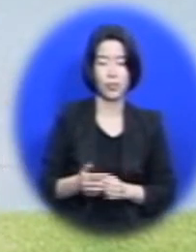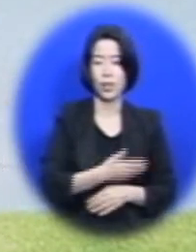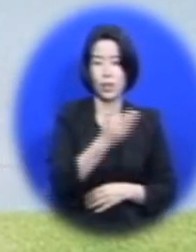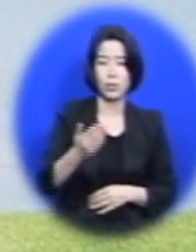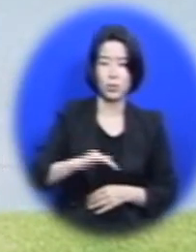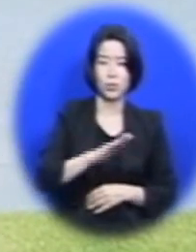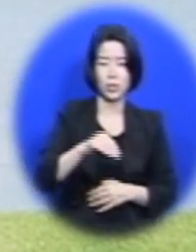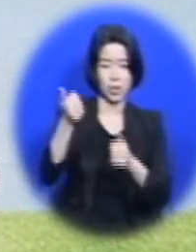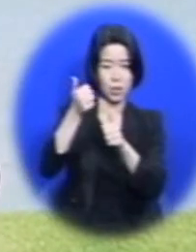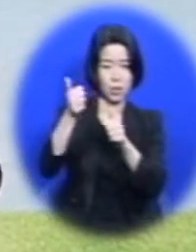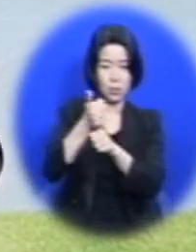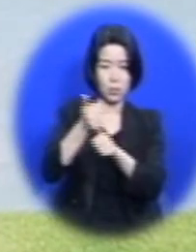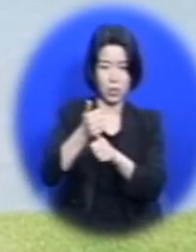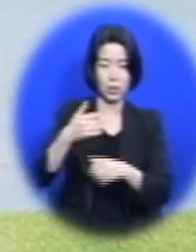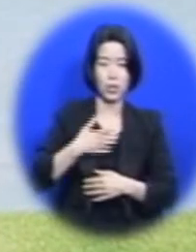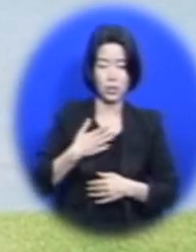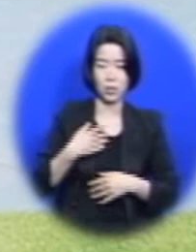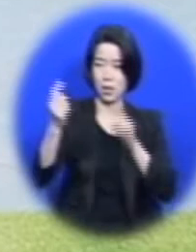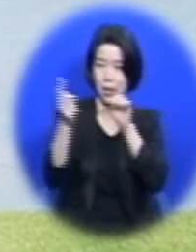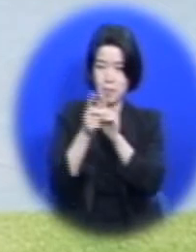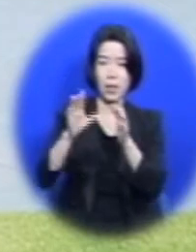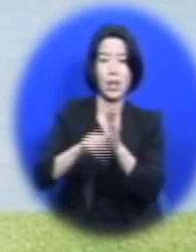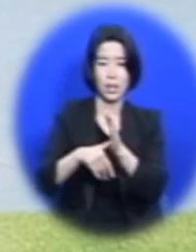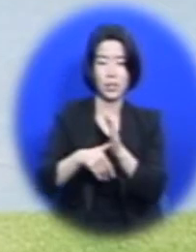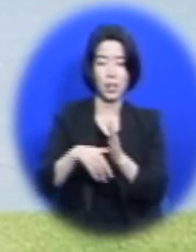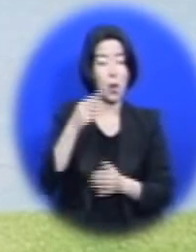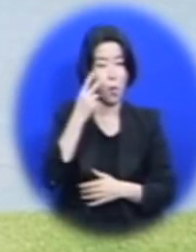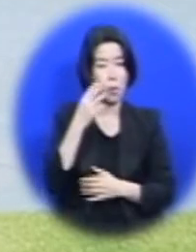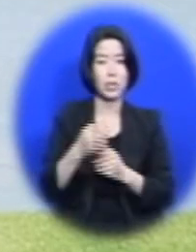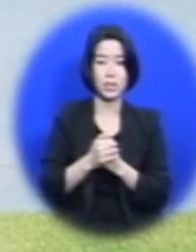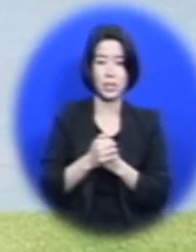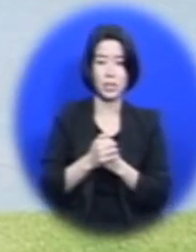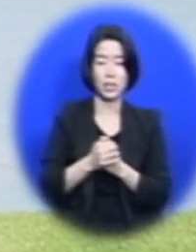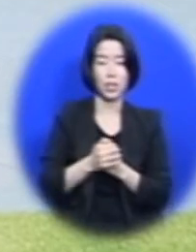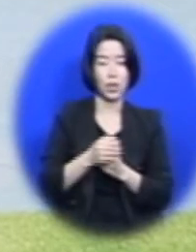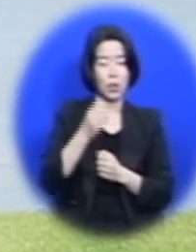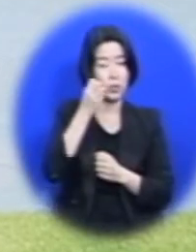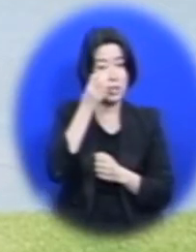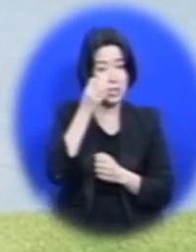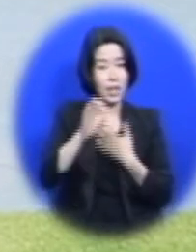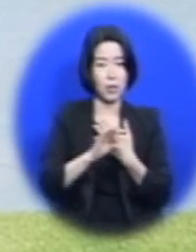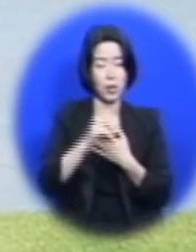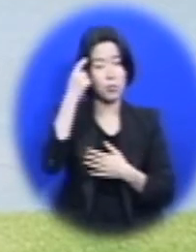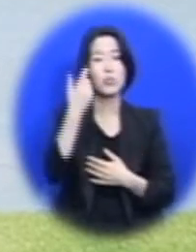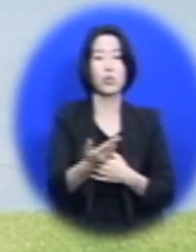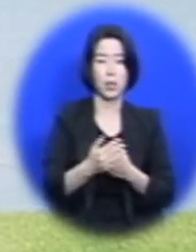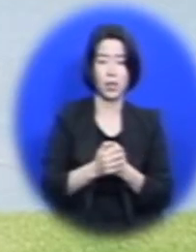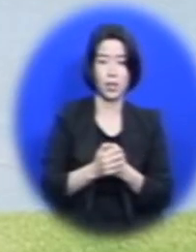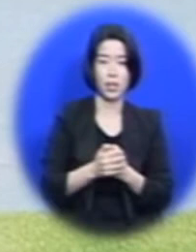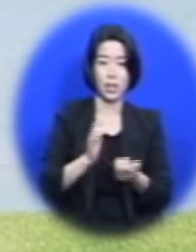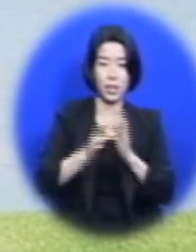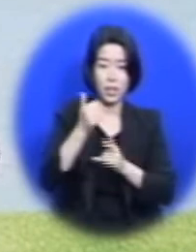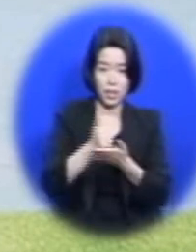여러분, 우리 부목사님들과 저를 이렇게 만날 때 혹시 좀 이상하면 물어오세요.